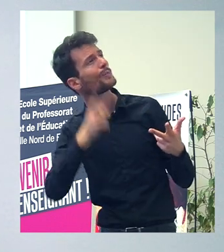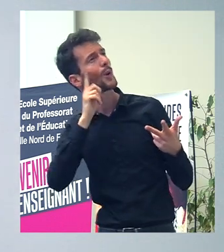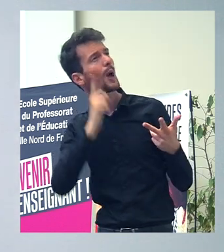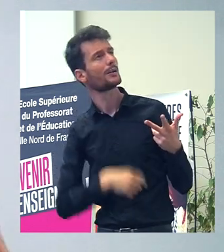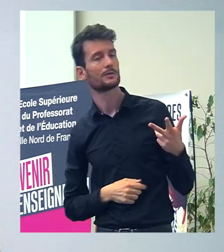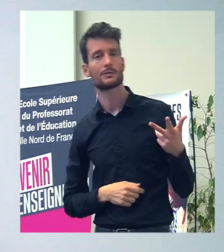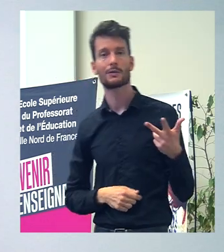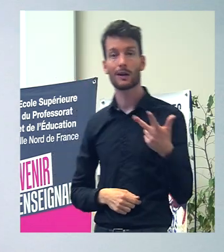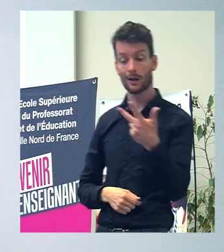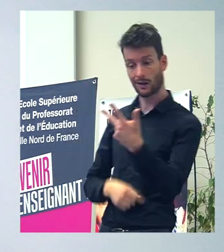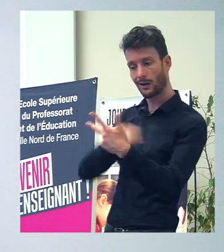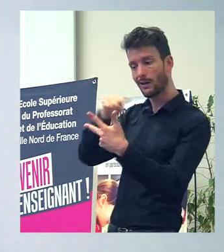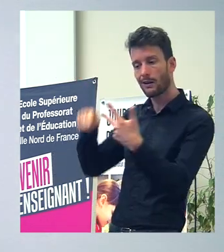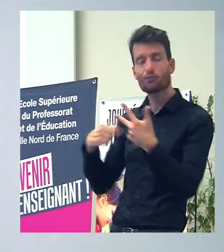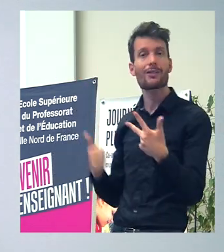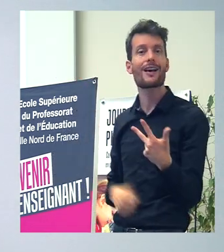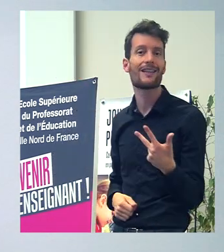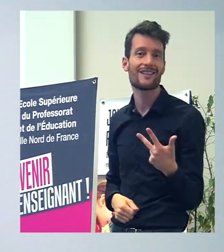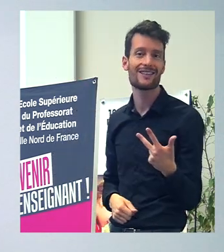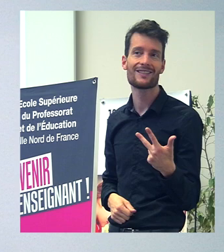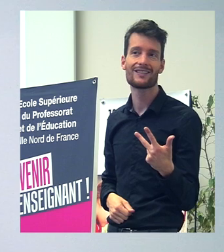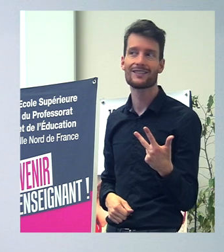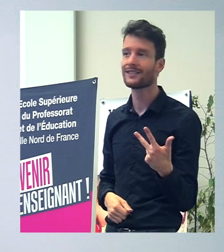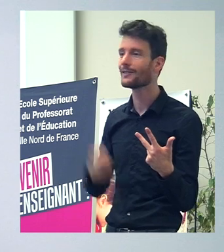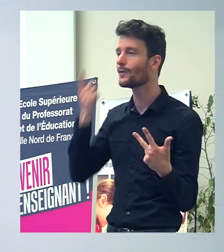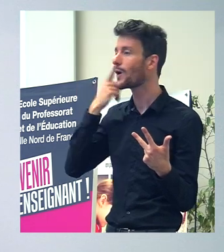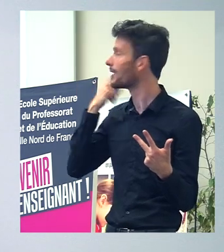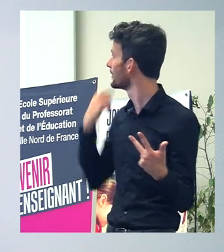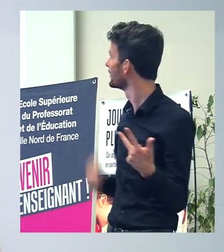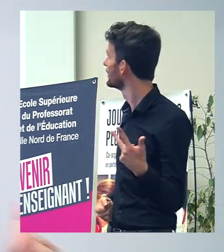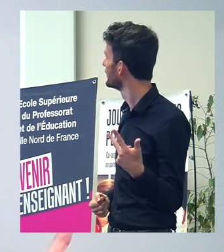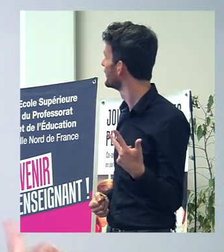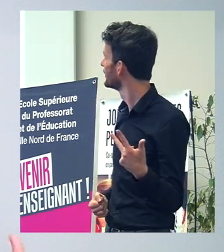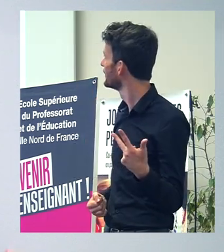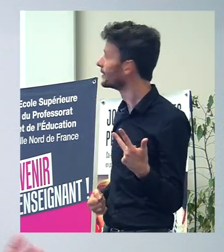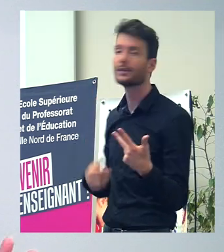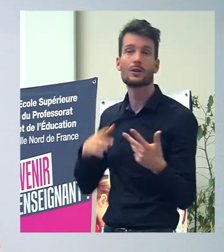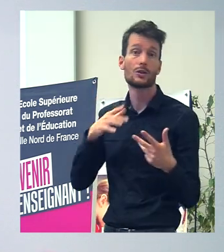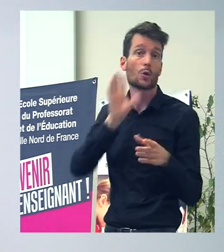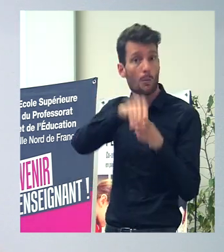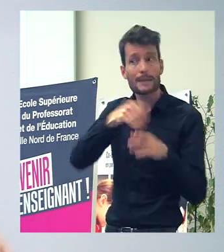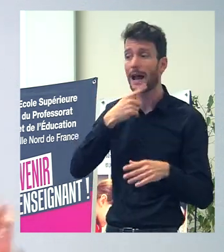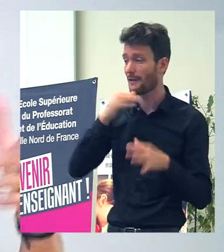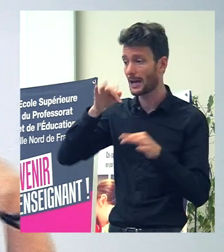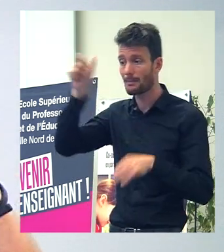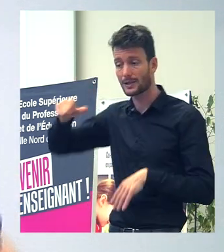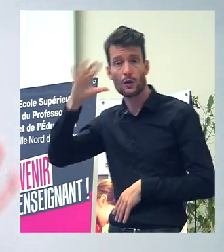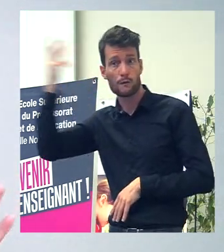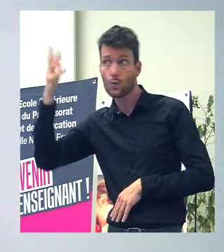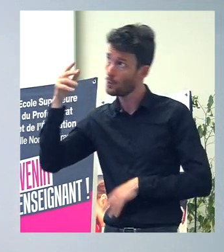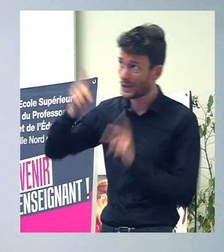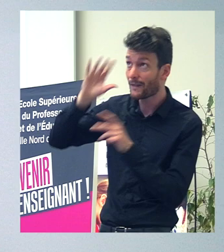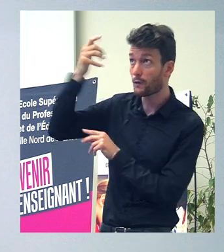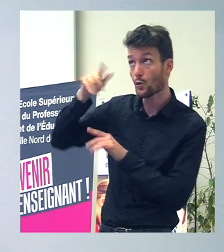Avec ça, c'est génial, vous voyez ? On est parti sur, y compris ce que c'est qu'un fou, est-ce qu'un fou ne dit pas parfois la vérité ?